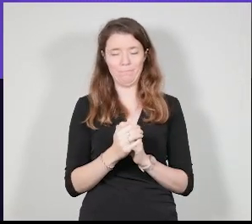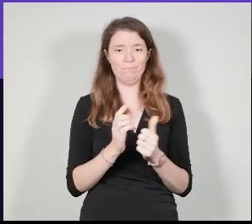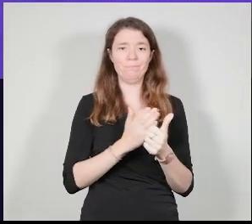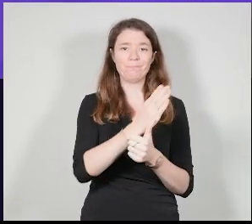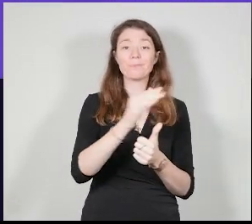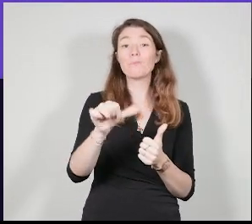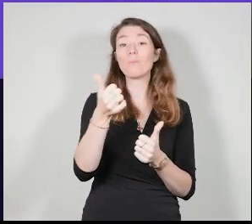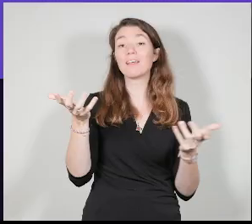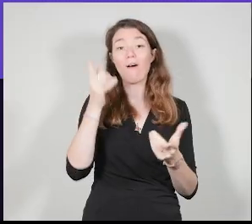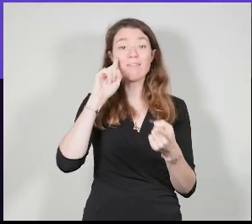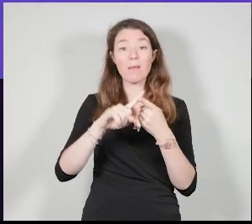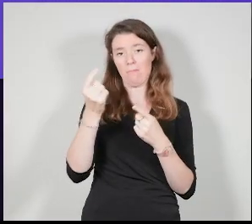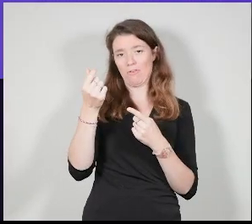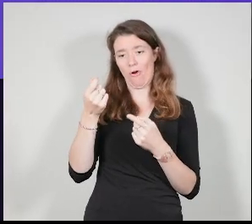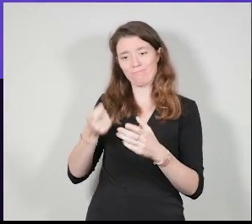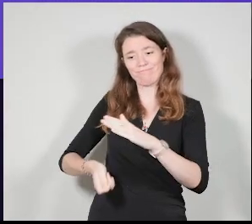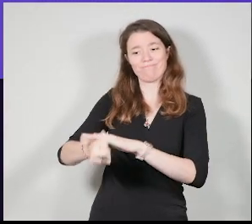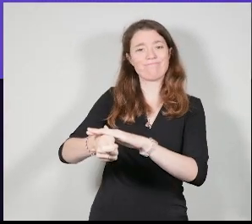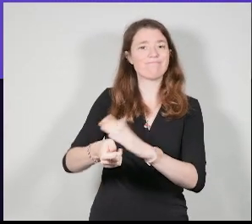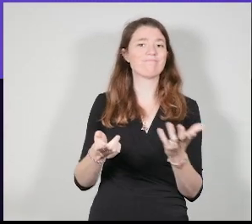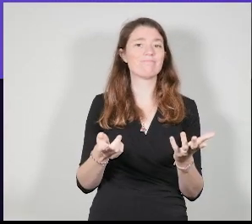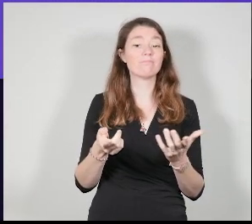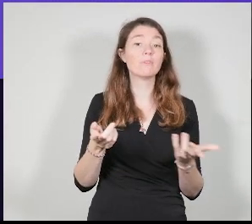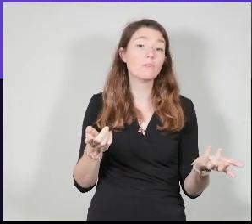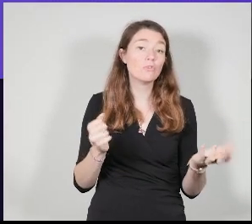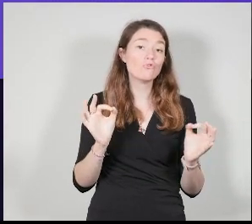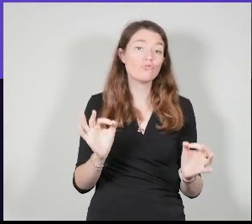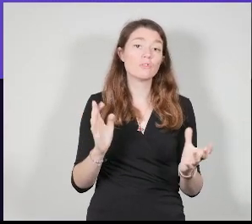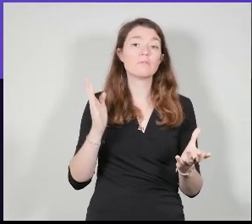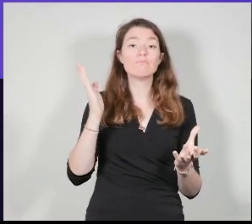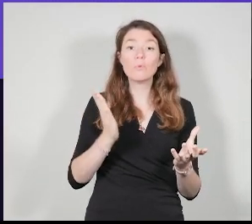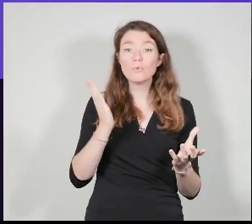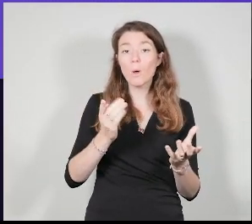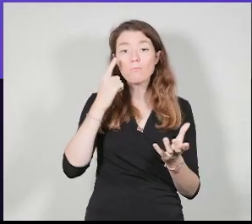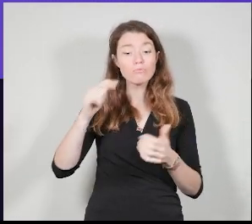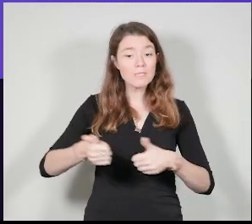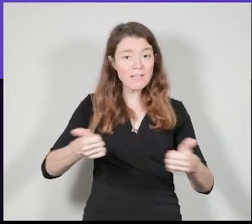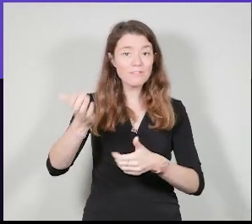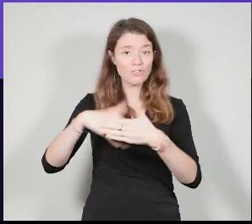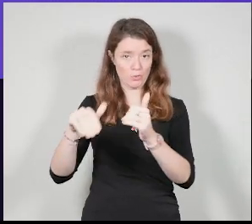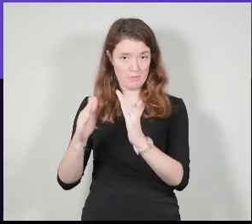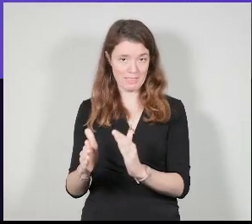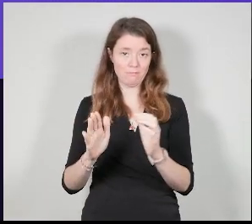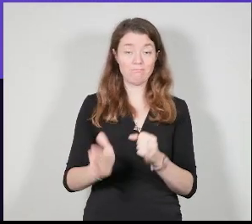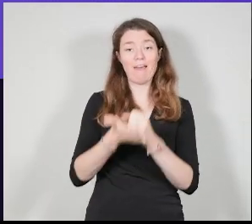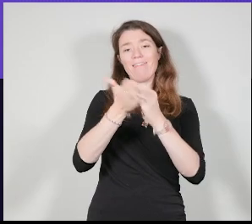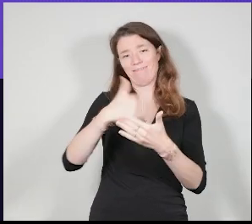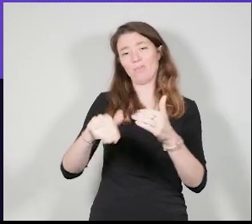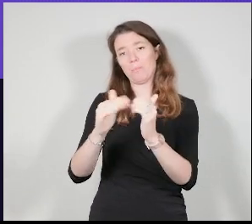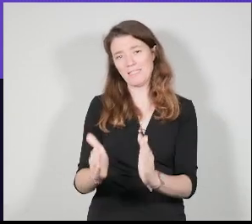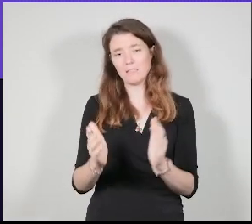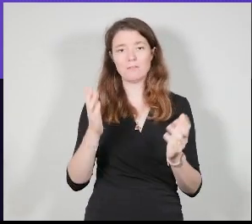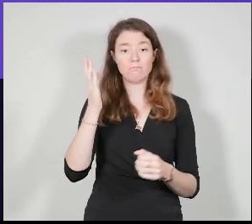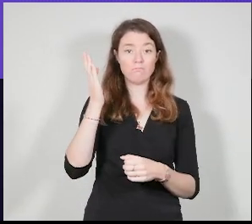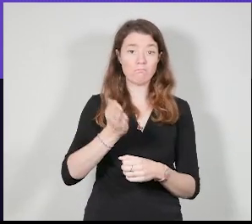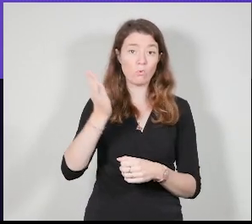c'est celui du financement. On a besoin, sur les services à domicile et sur les services d'aide à domicile,